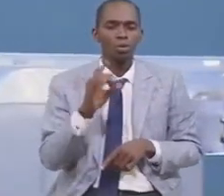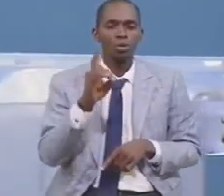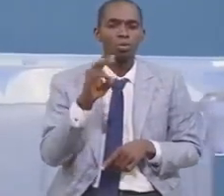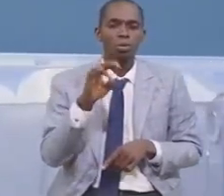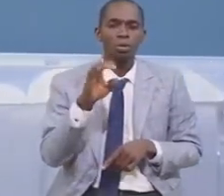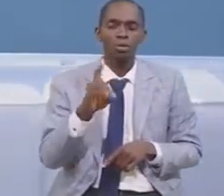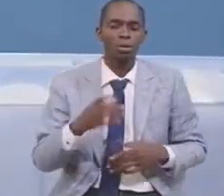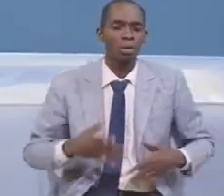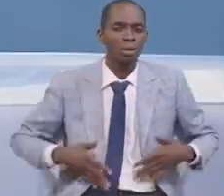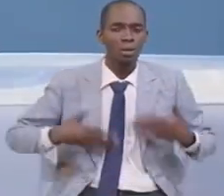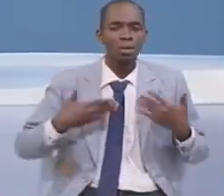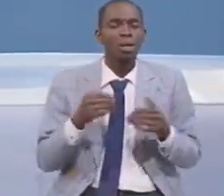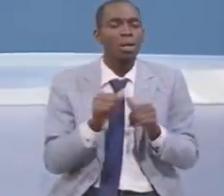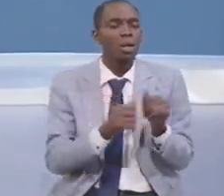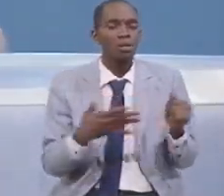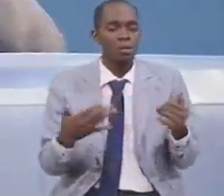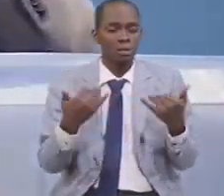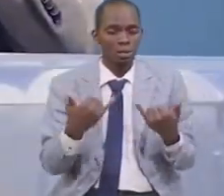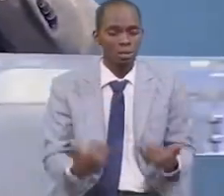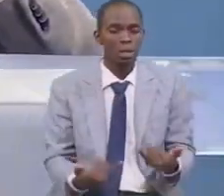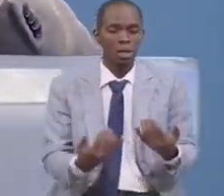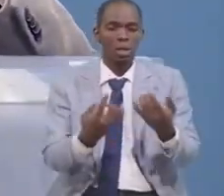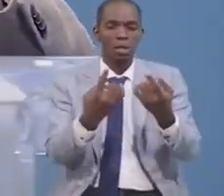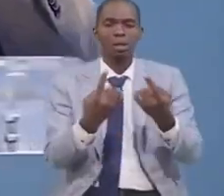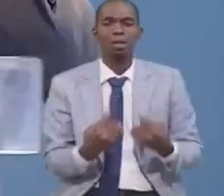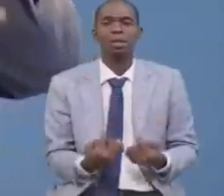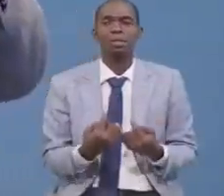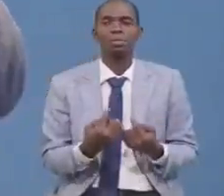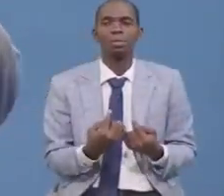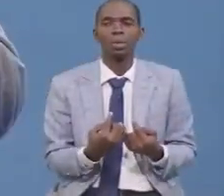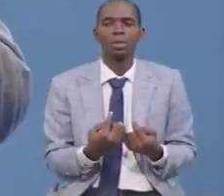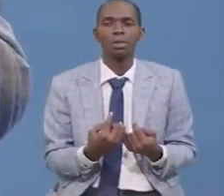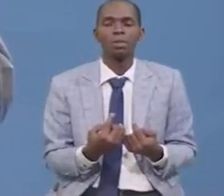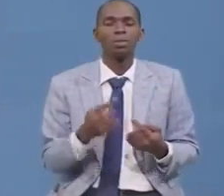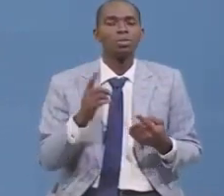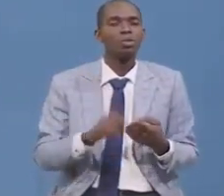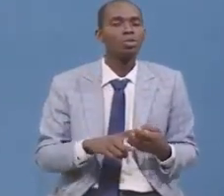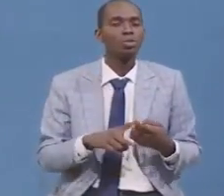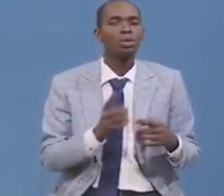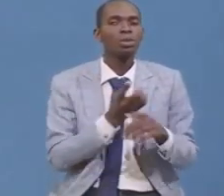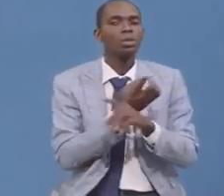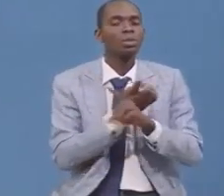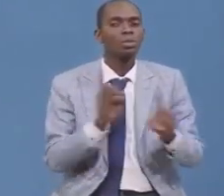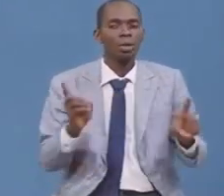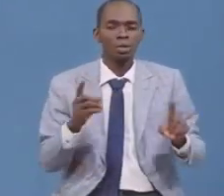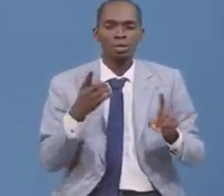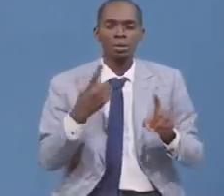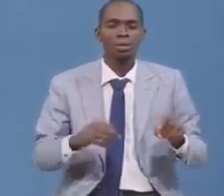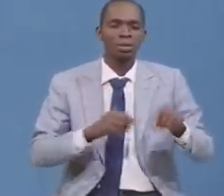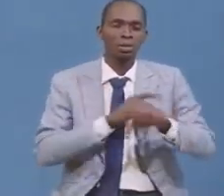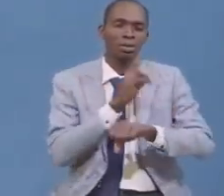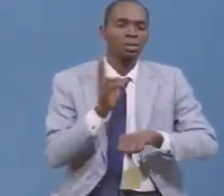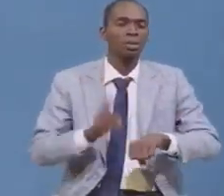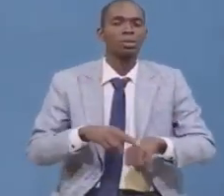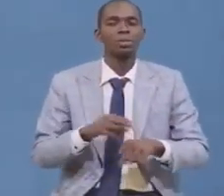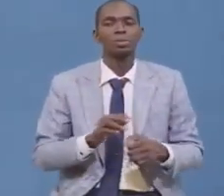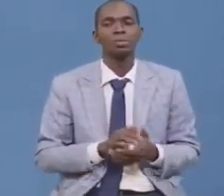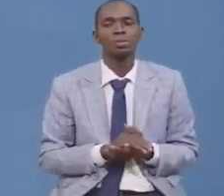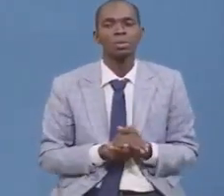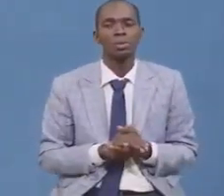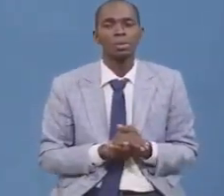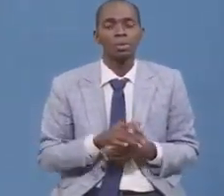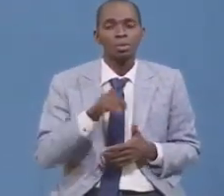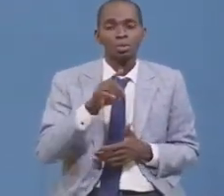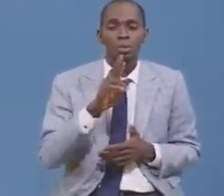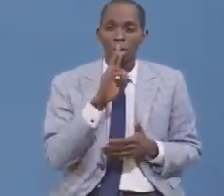కూడా, ఎవ్రీథింగ్ నౌ కేమ్, అన్ని వచ్చేసాయి. ద నేషన్, ఆ దేశం కోసం ప్రయోజనం అవుతున్నాయి. యు ఆర్